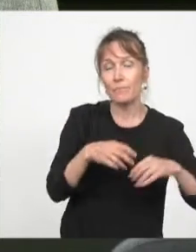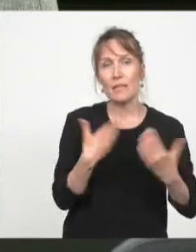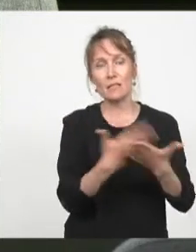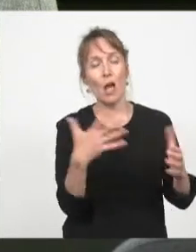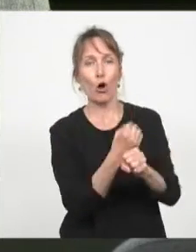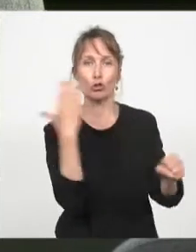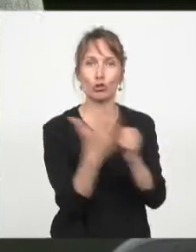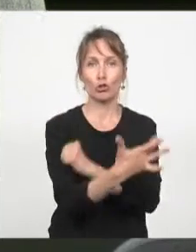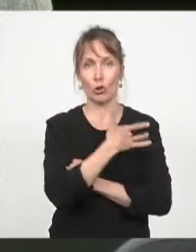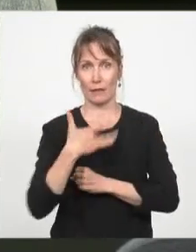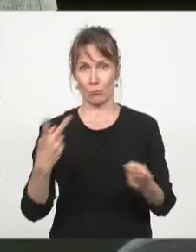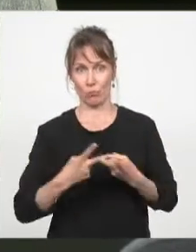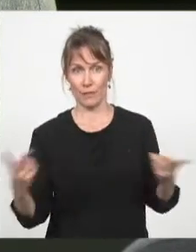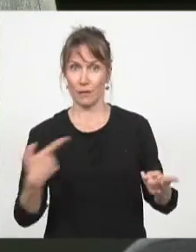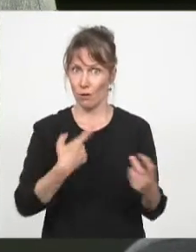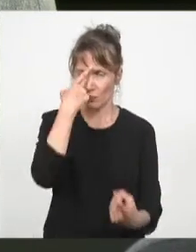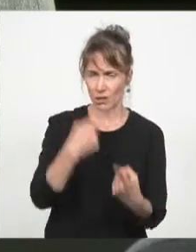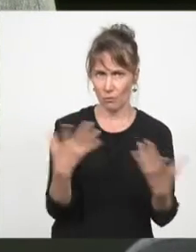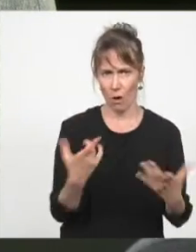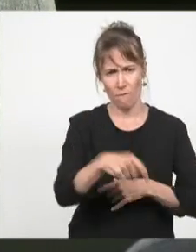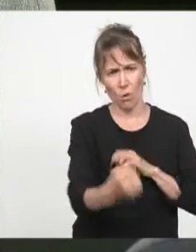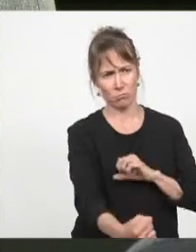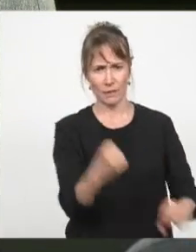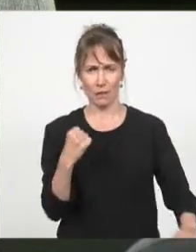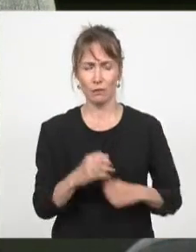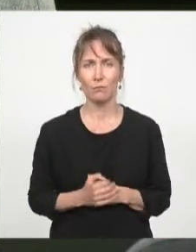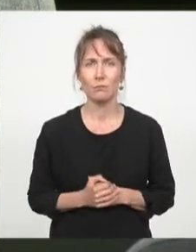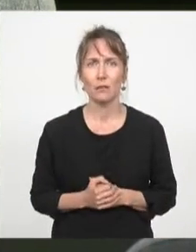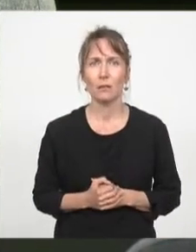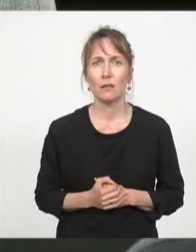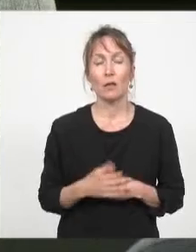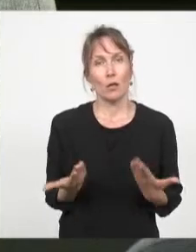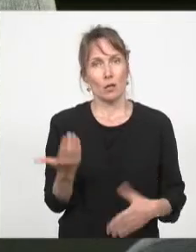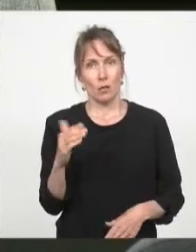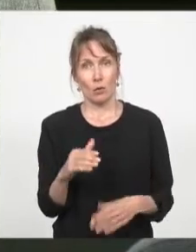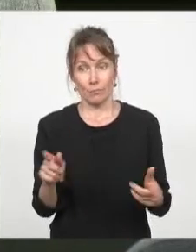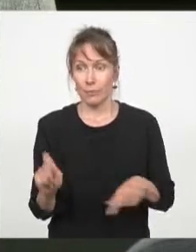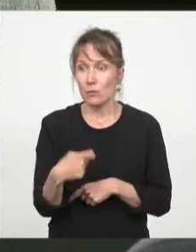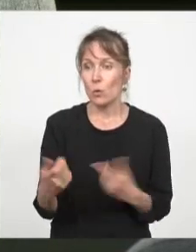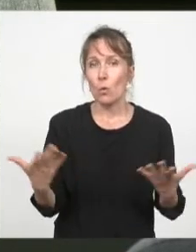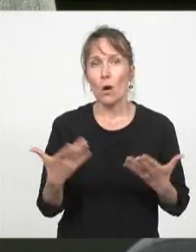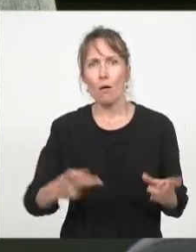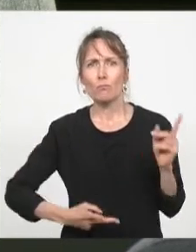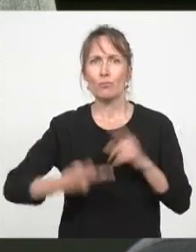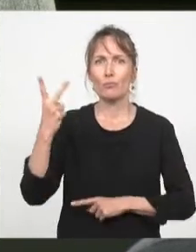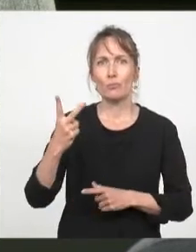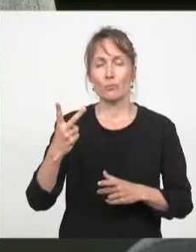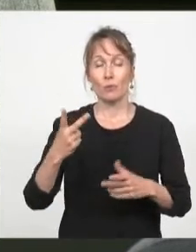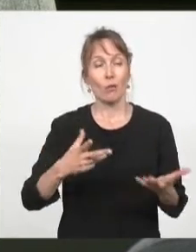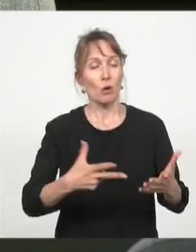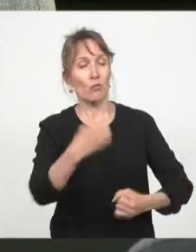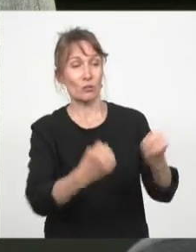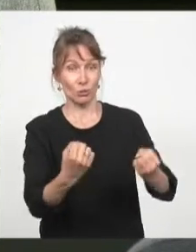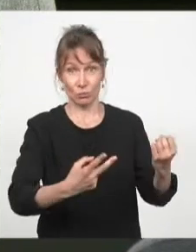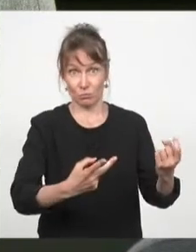publique, nous devons limiter les pollutions sonores et atmosphériques. Nous le rappelons ce soir, plus de capacité routière, cela signifie plus de trafic. Ainsi,